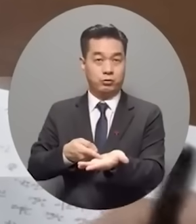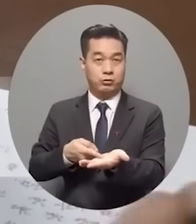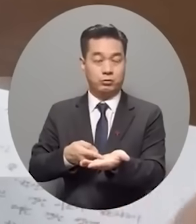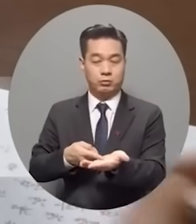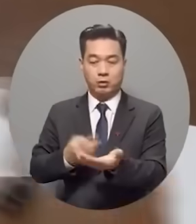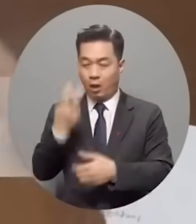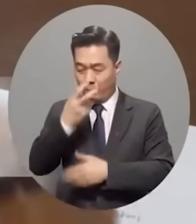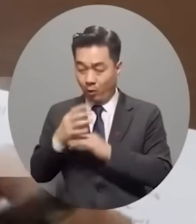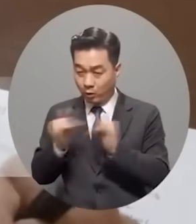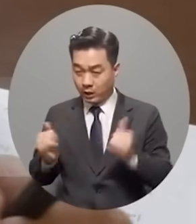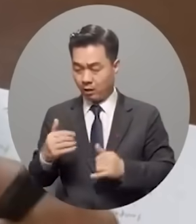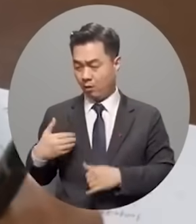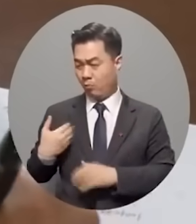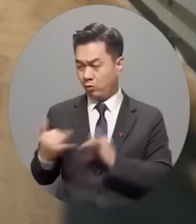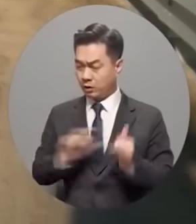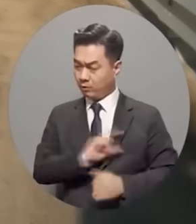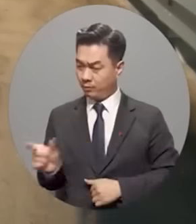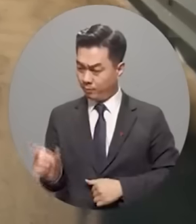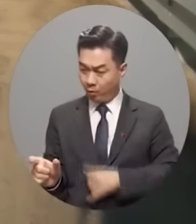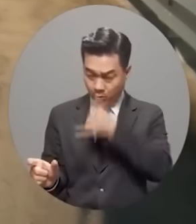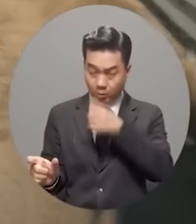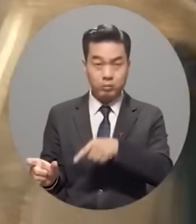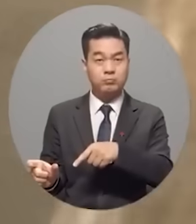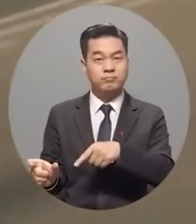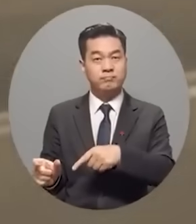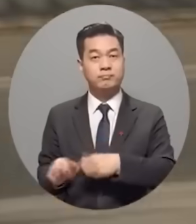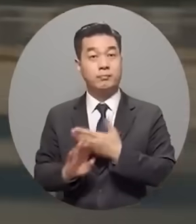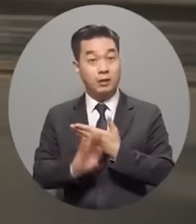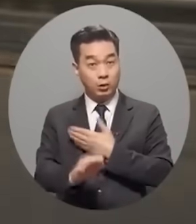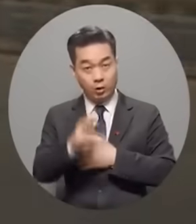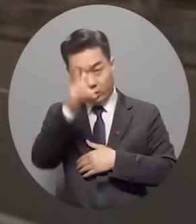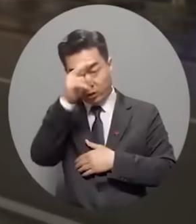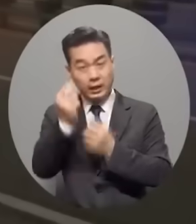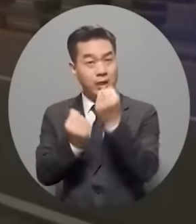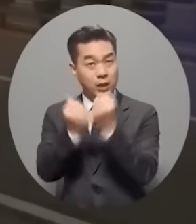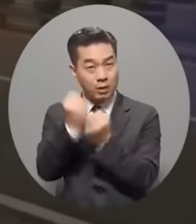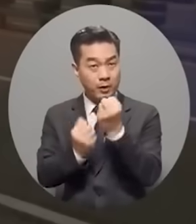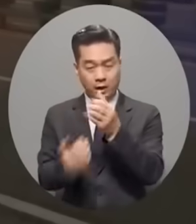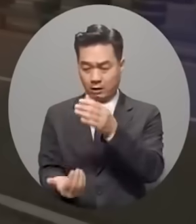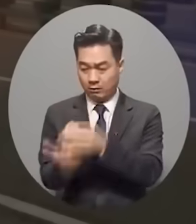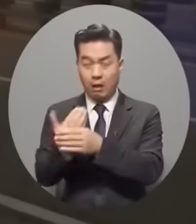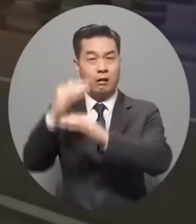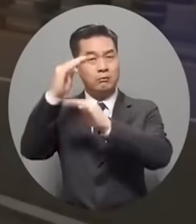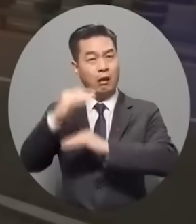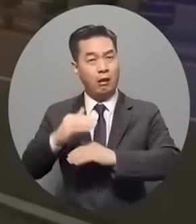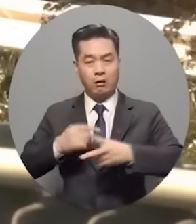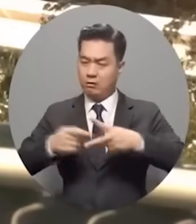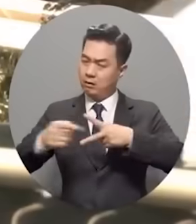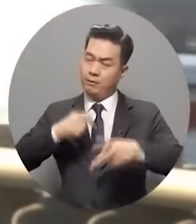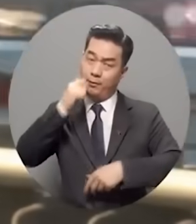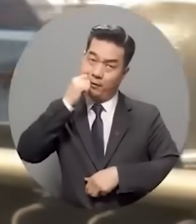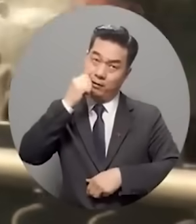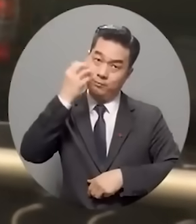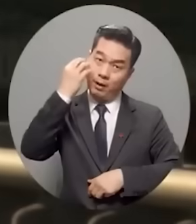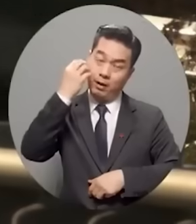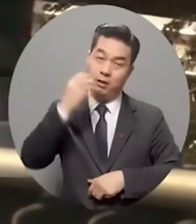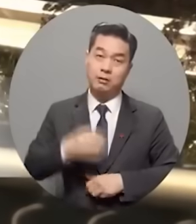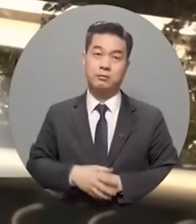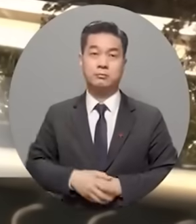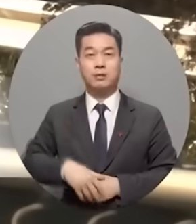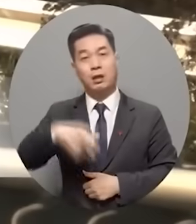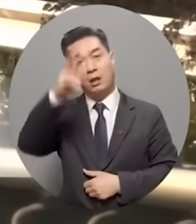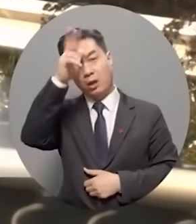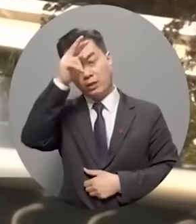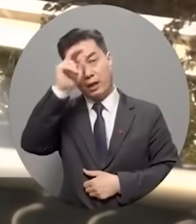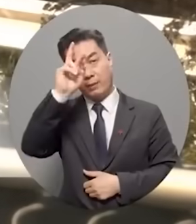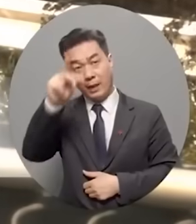사람의 이름이 적혀 있었습니다. 이후 경찰이 설명한 사고 경위는 더 납득할 수 없었습니다. 경찰은 박